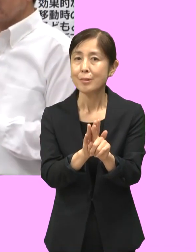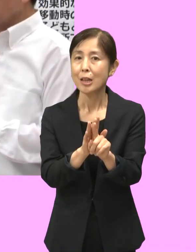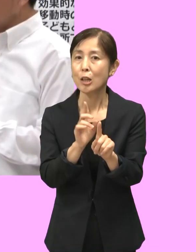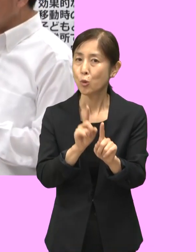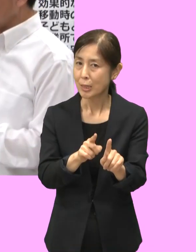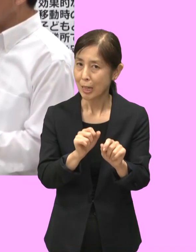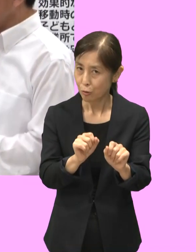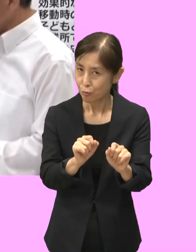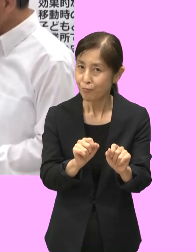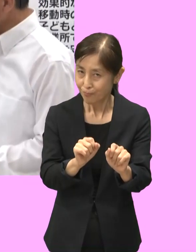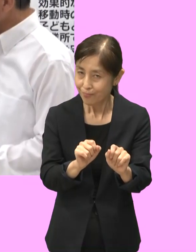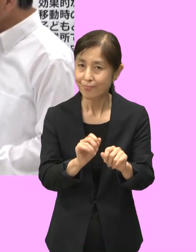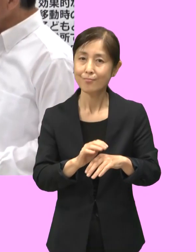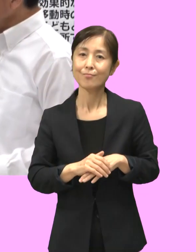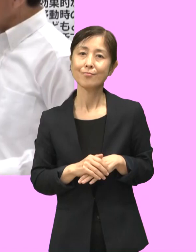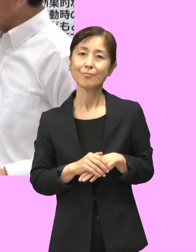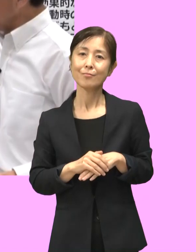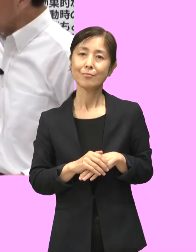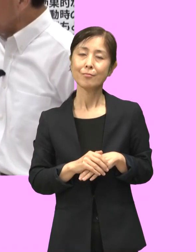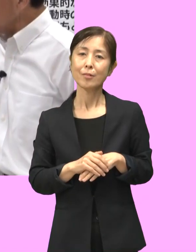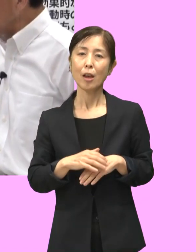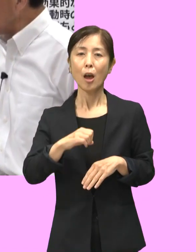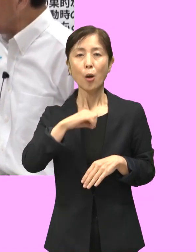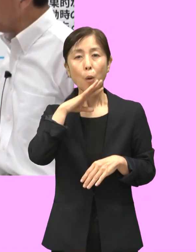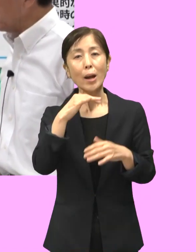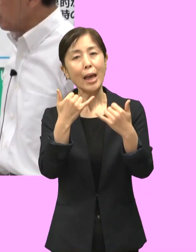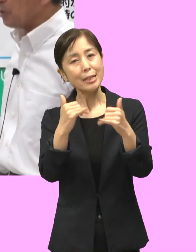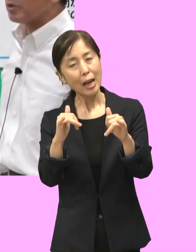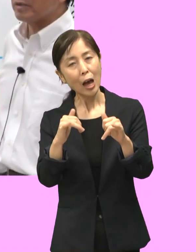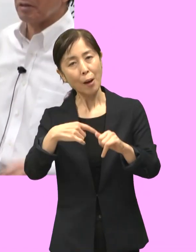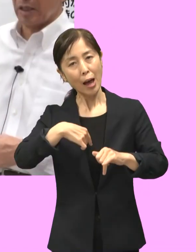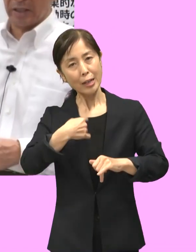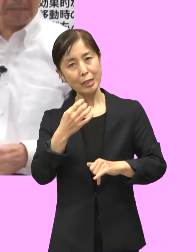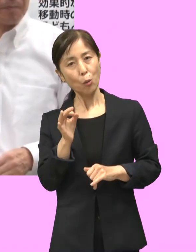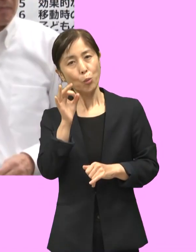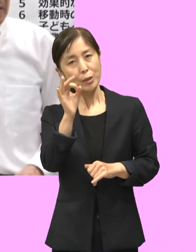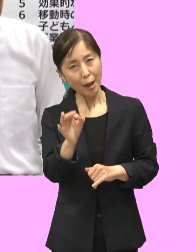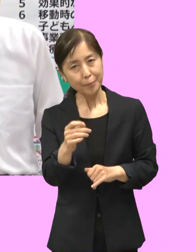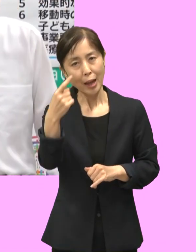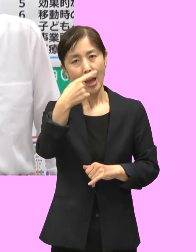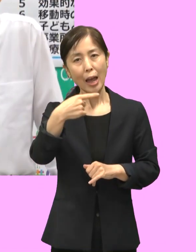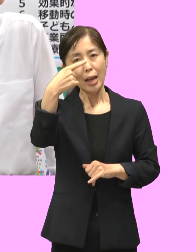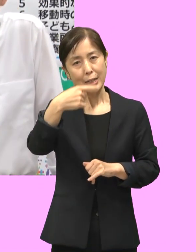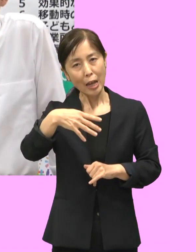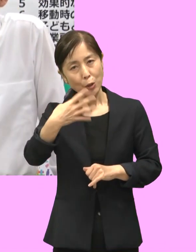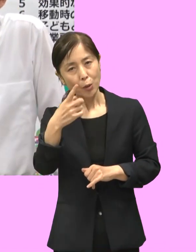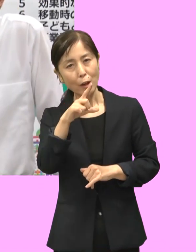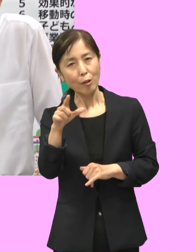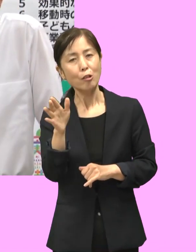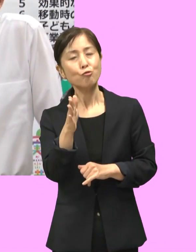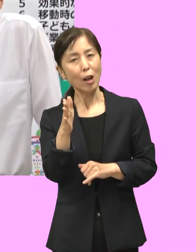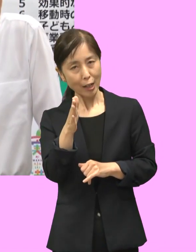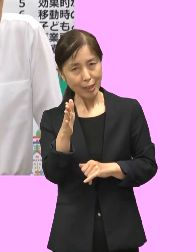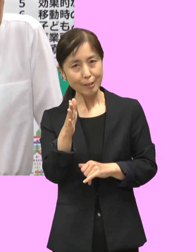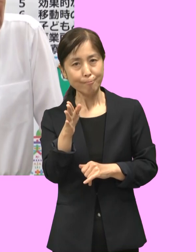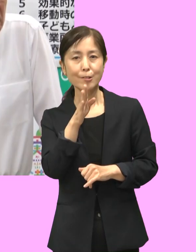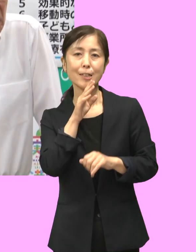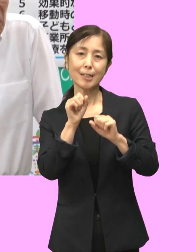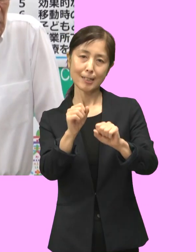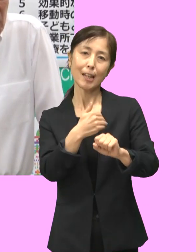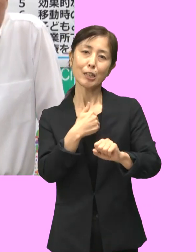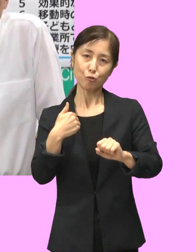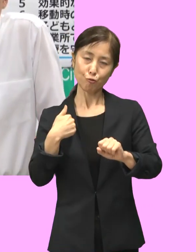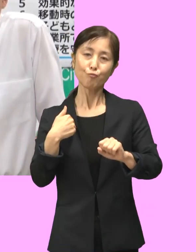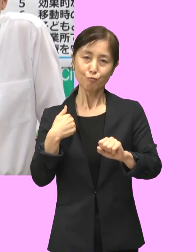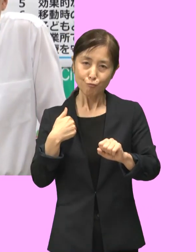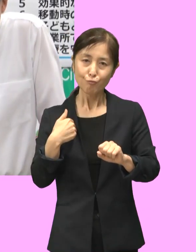れは予定をしております。高齢者に関しては自己負担1400円ぐらいで実施できるようになっておりまして、そのスキ